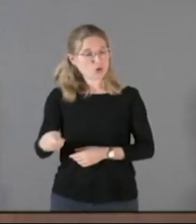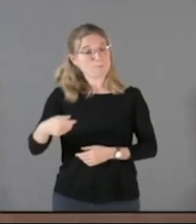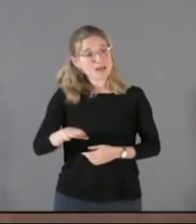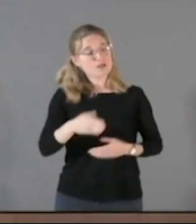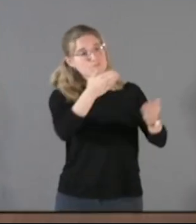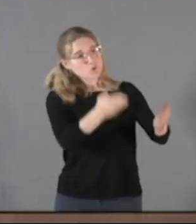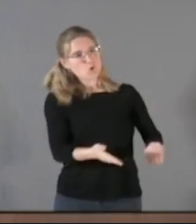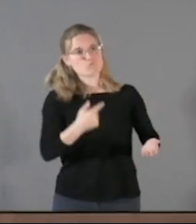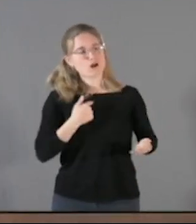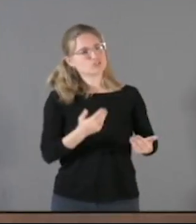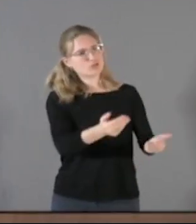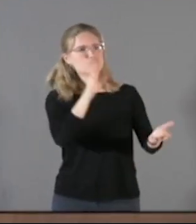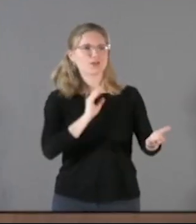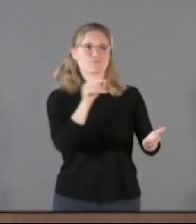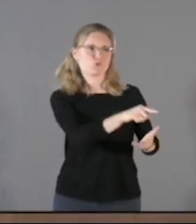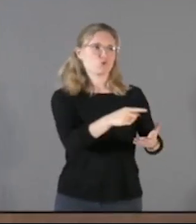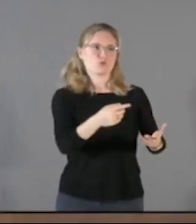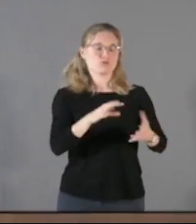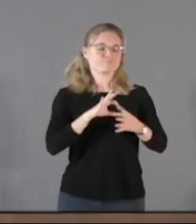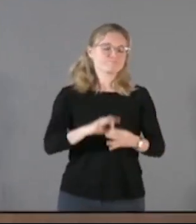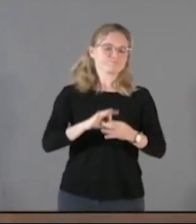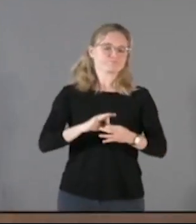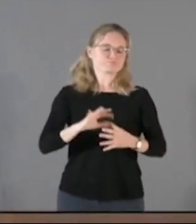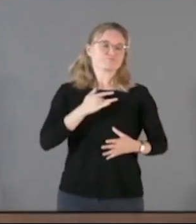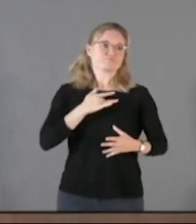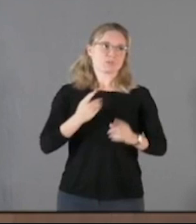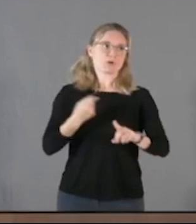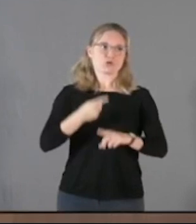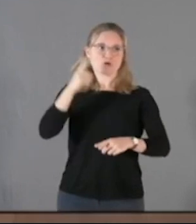attachement au monde enseignant et votre attachement, je dirais presque naturel,